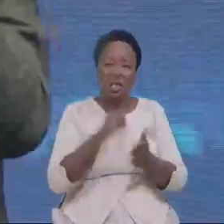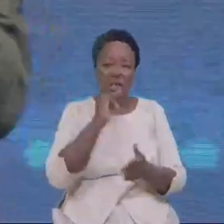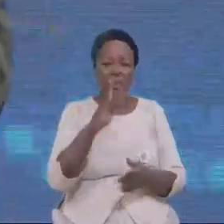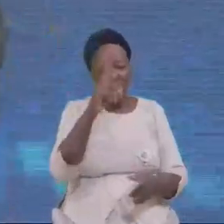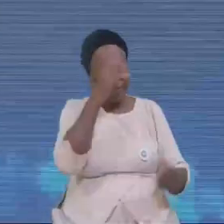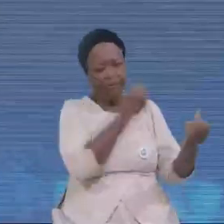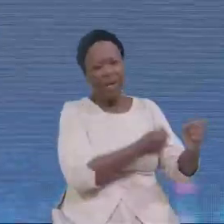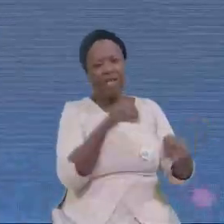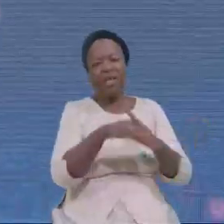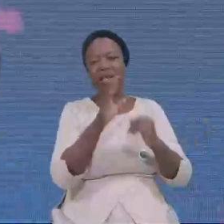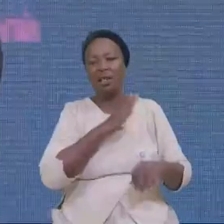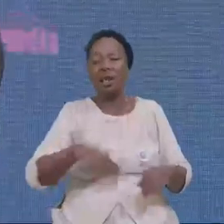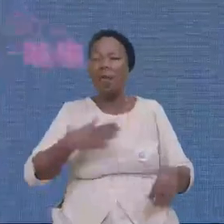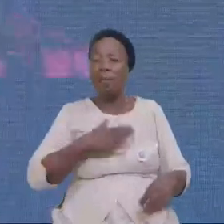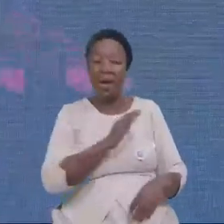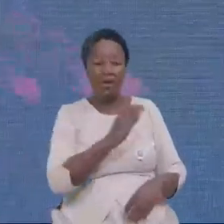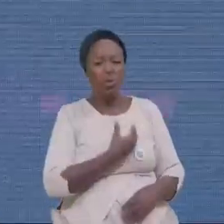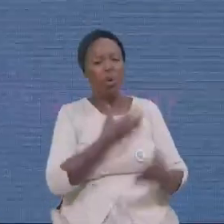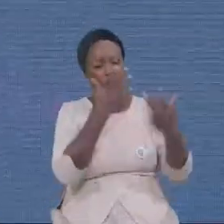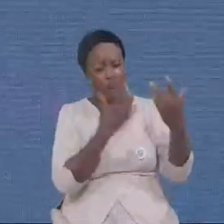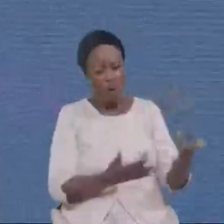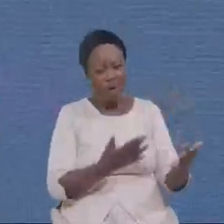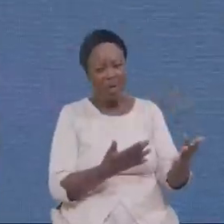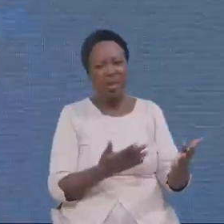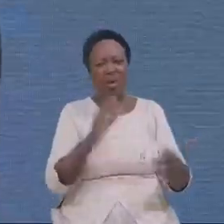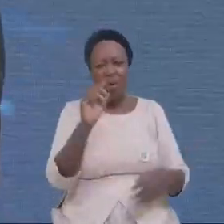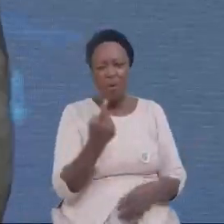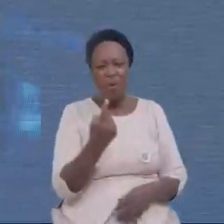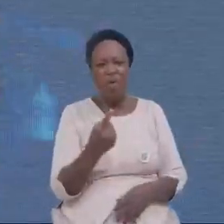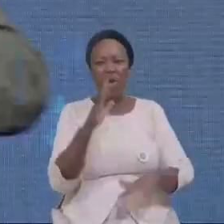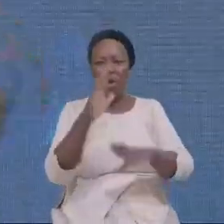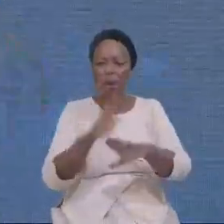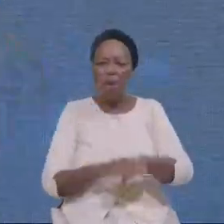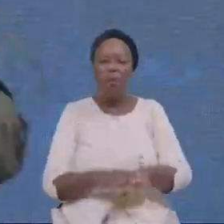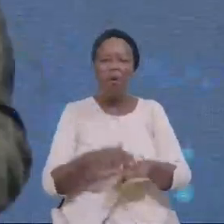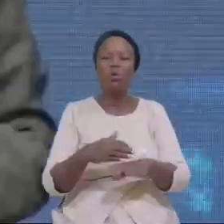foi en Christ. Oh mon âme, confie-toi seulement en Dieu.